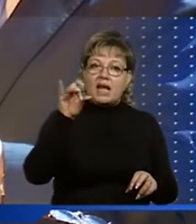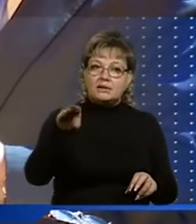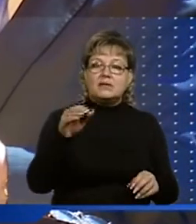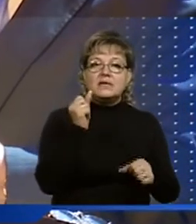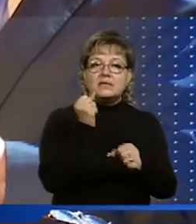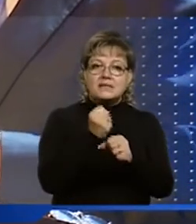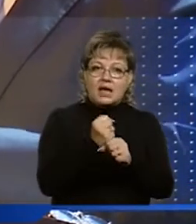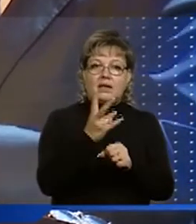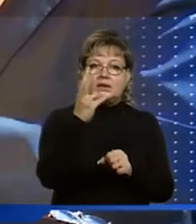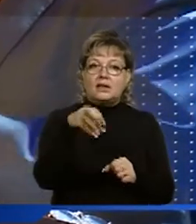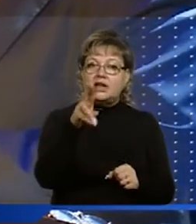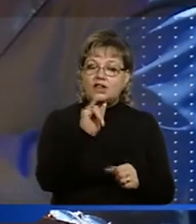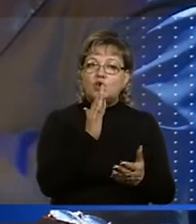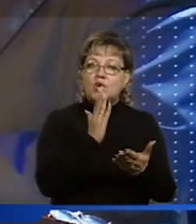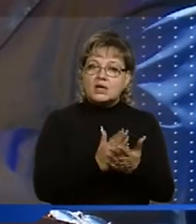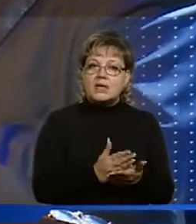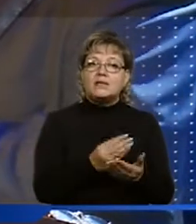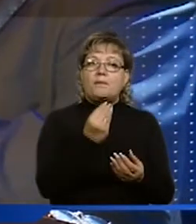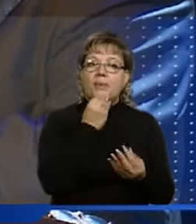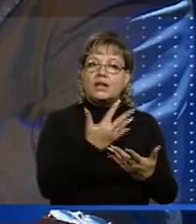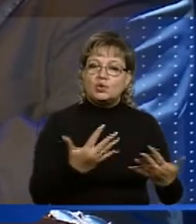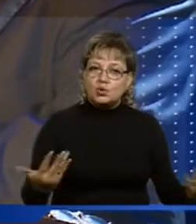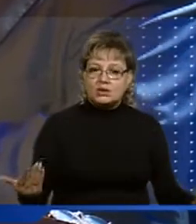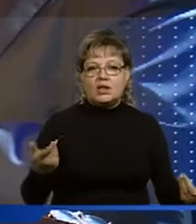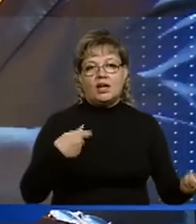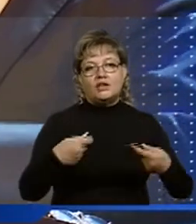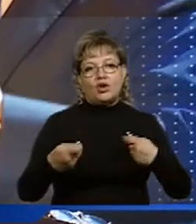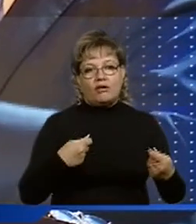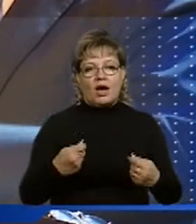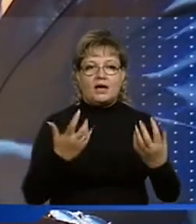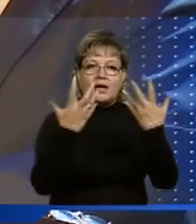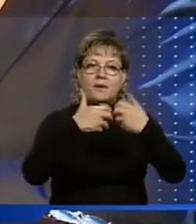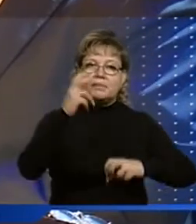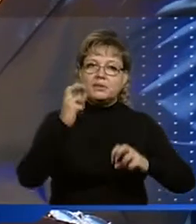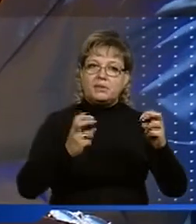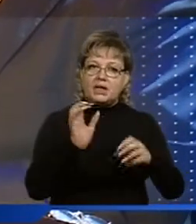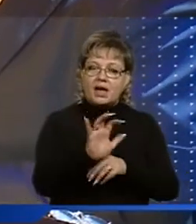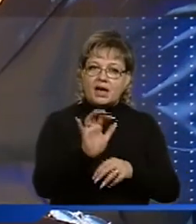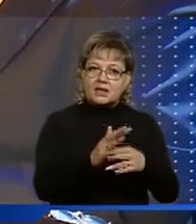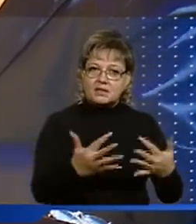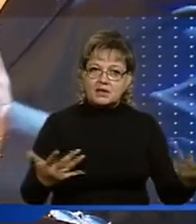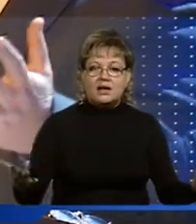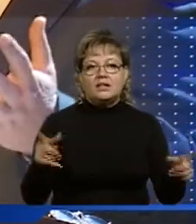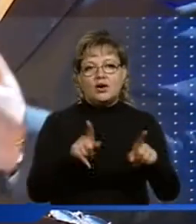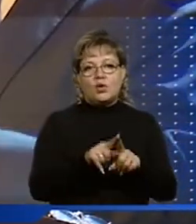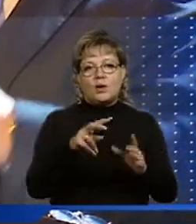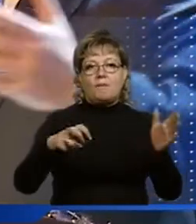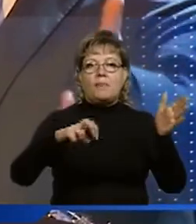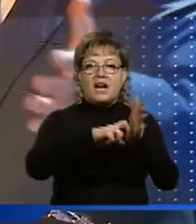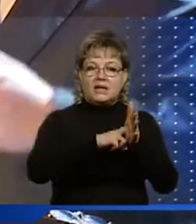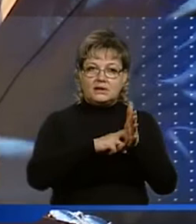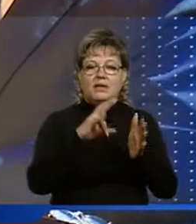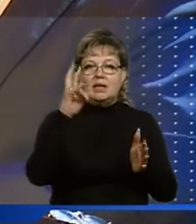Есть продукты, есть товары, есть продукция предприятий, которые присваиваются. Такой бренд, он стал уже